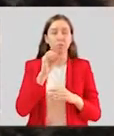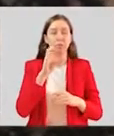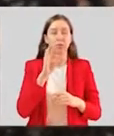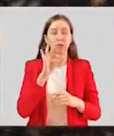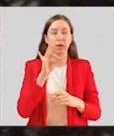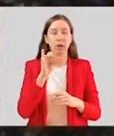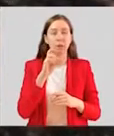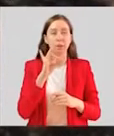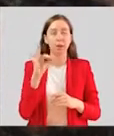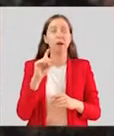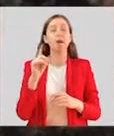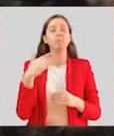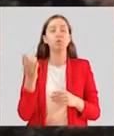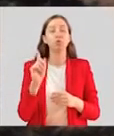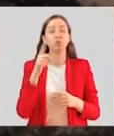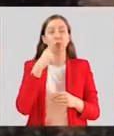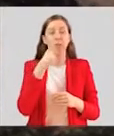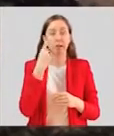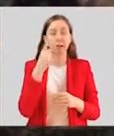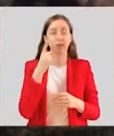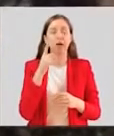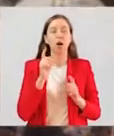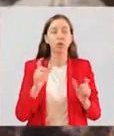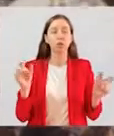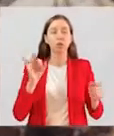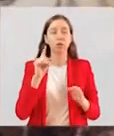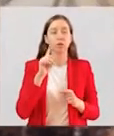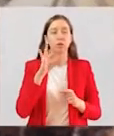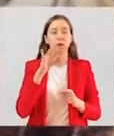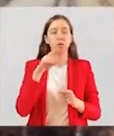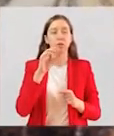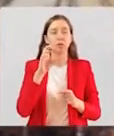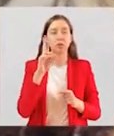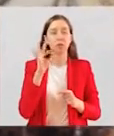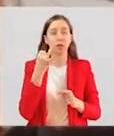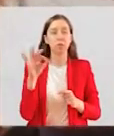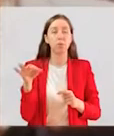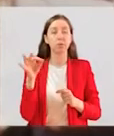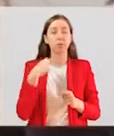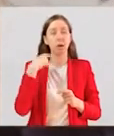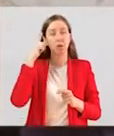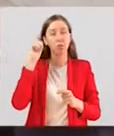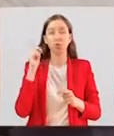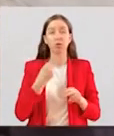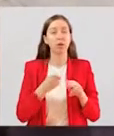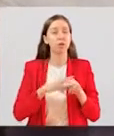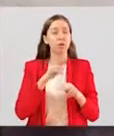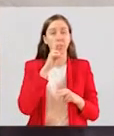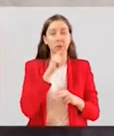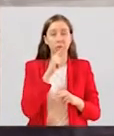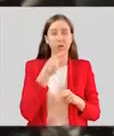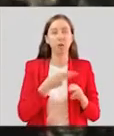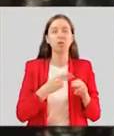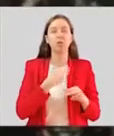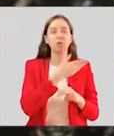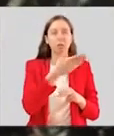Бессарабии. Вот что думают по этому поводу жители Одесской области, в частности, села Жовтневое Болградского района. Я, например, считаю, что это